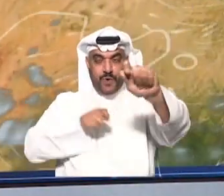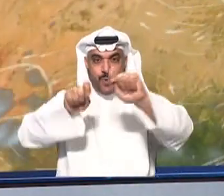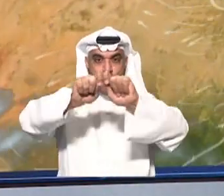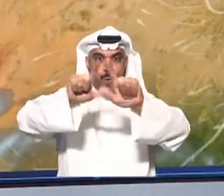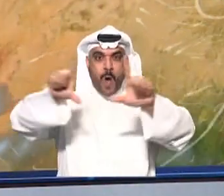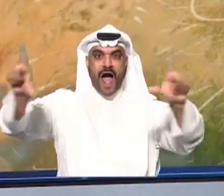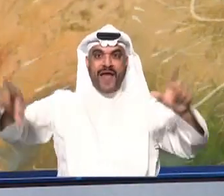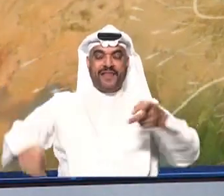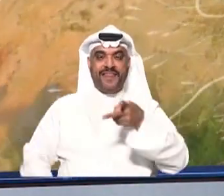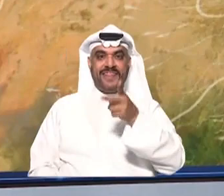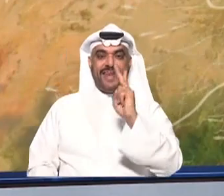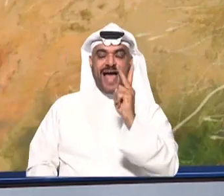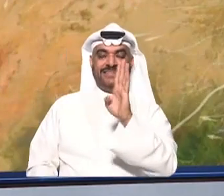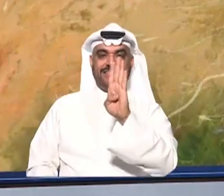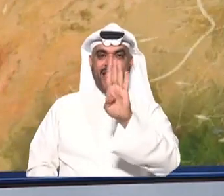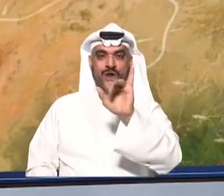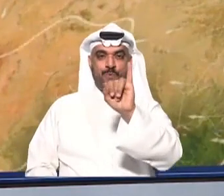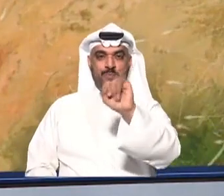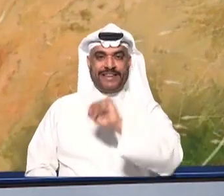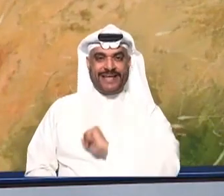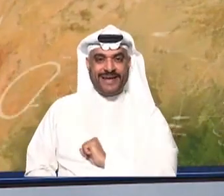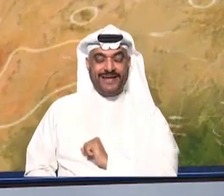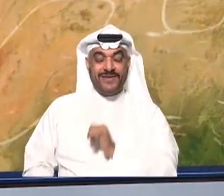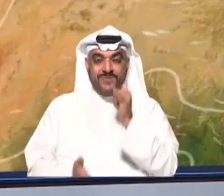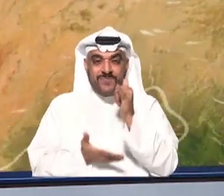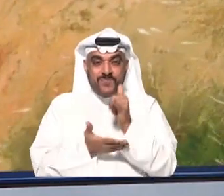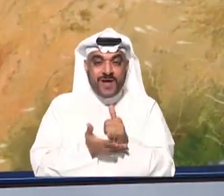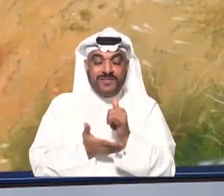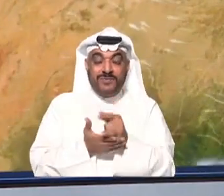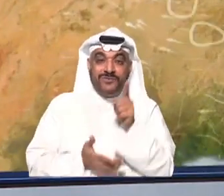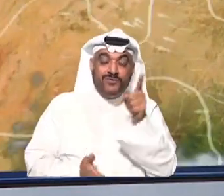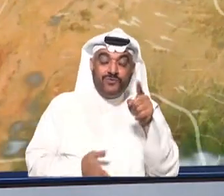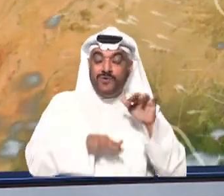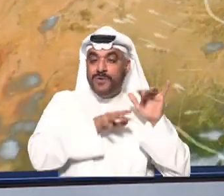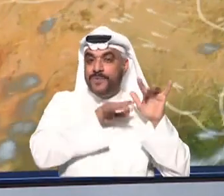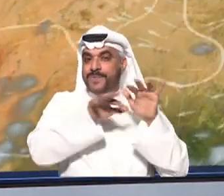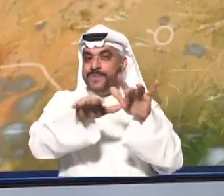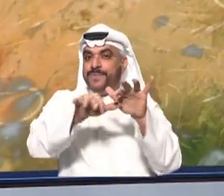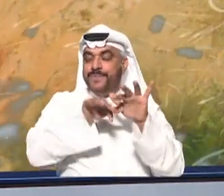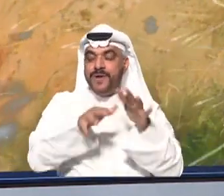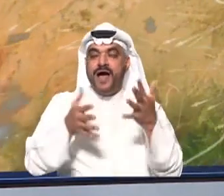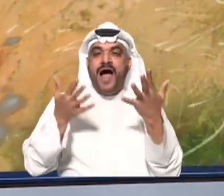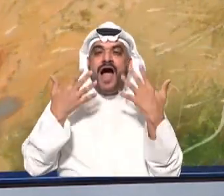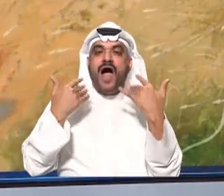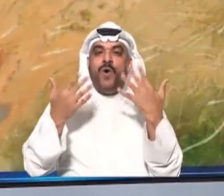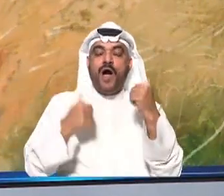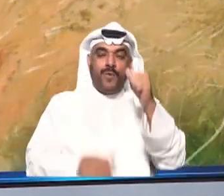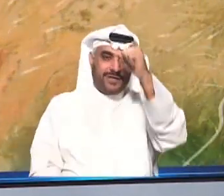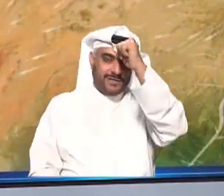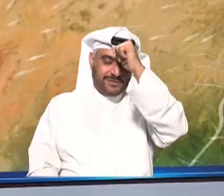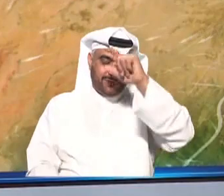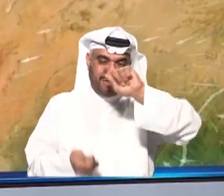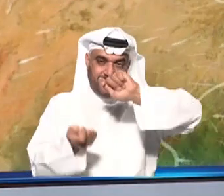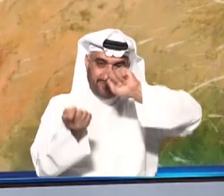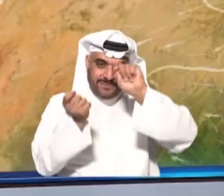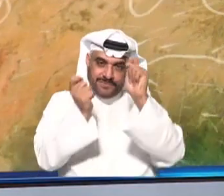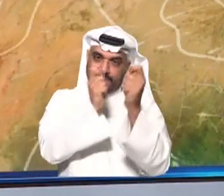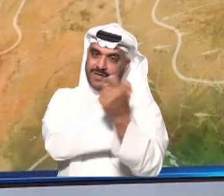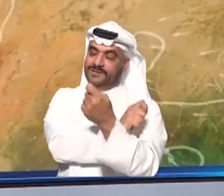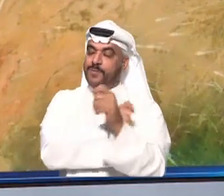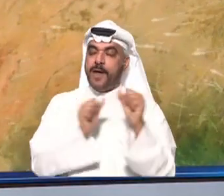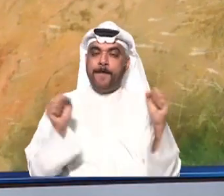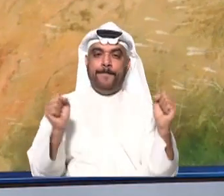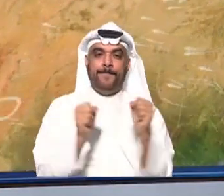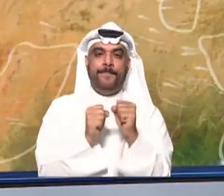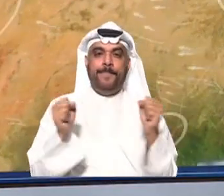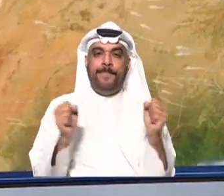الصناعية توضح تراجع منخفض الهند الموسمي أعزائي المشاهدين، ومتوقع تقدم كتلة هوائية باردة تؤدي إلى انخفاض ملحوظ في